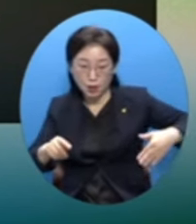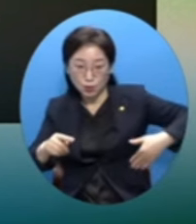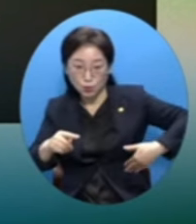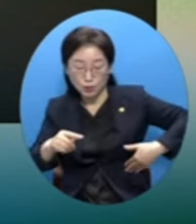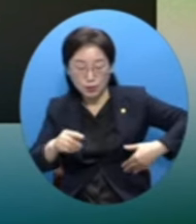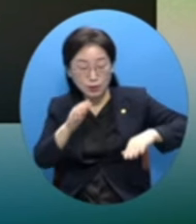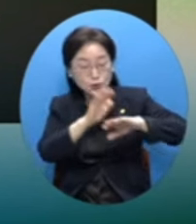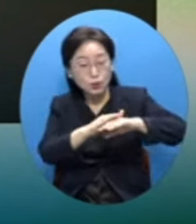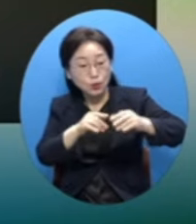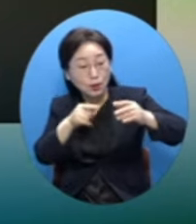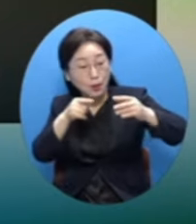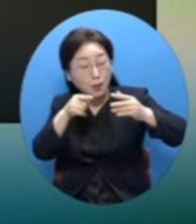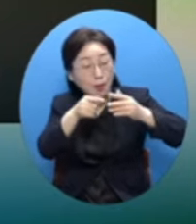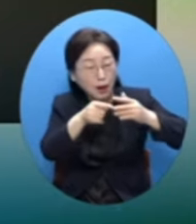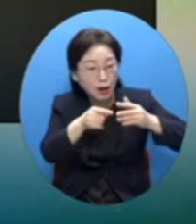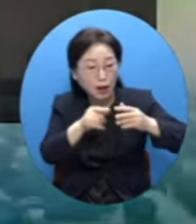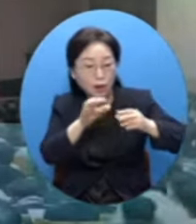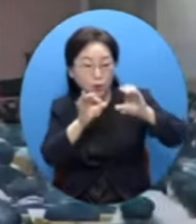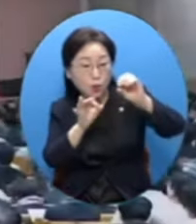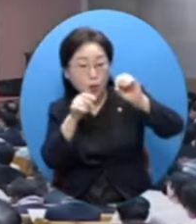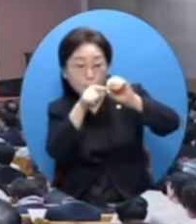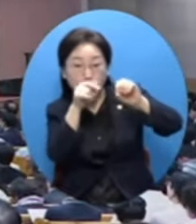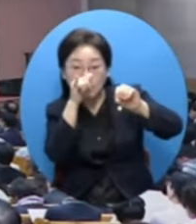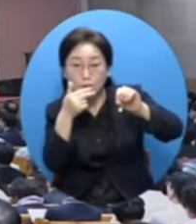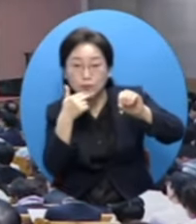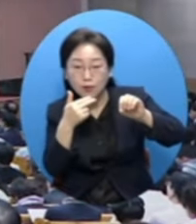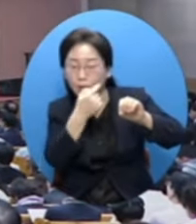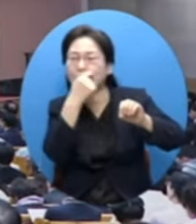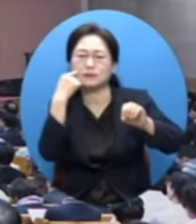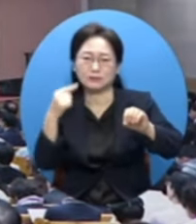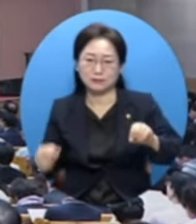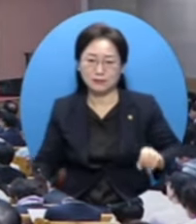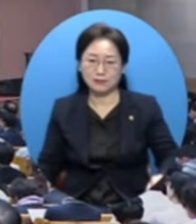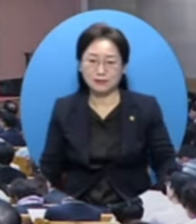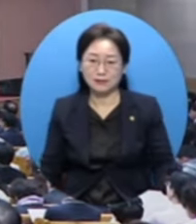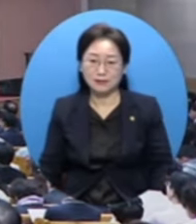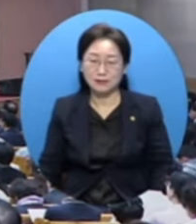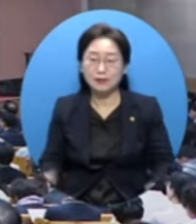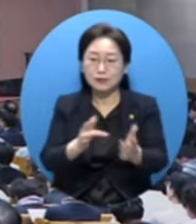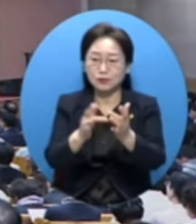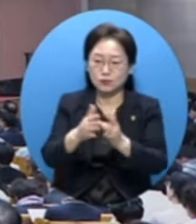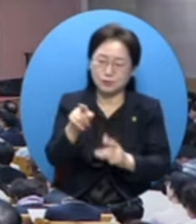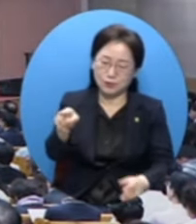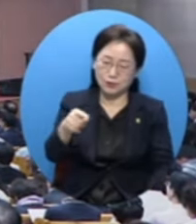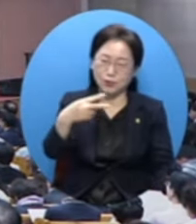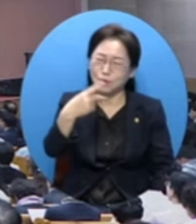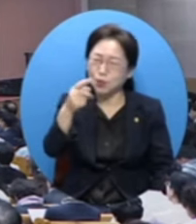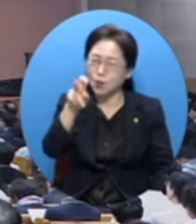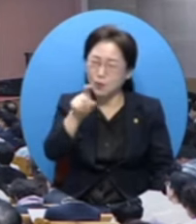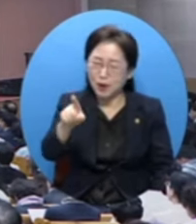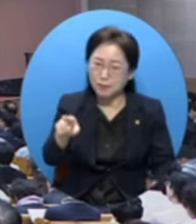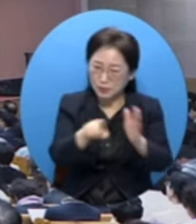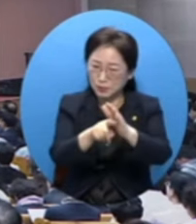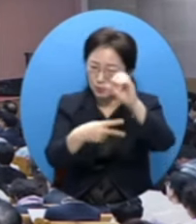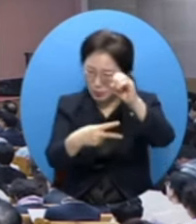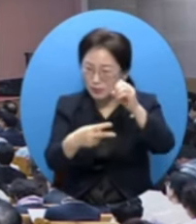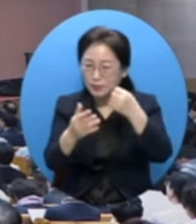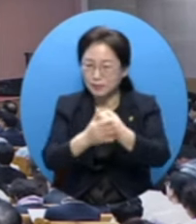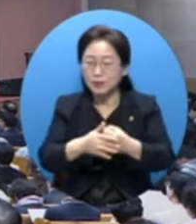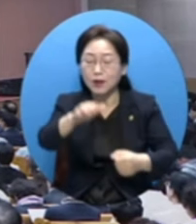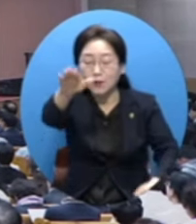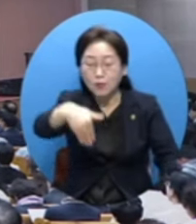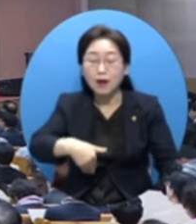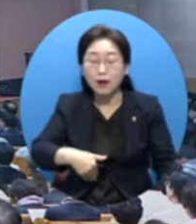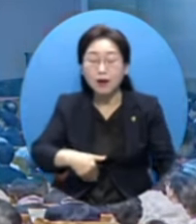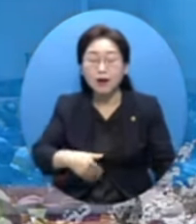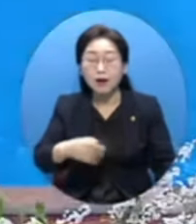예수님의 창자국을 확인했습니다. 예수님은 도마의 불신앙을 치료하기 위해서 그 자리에 오셔서